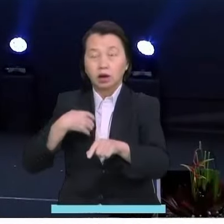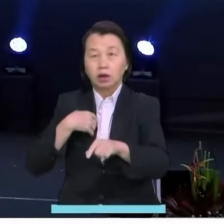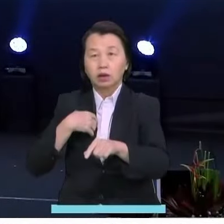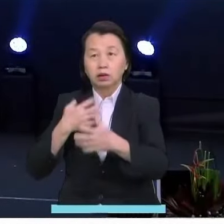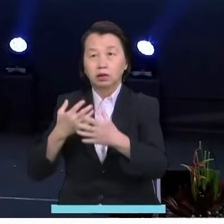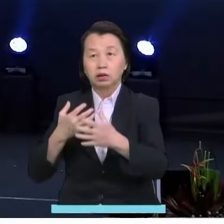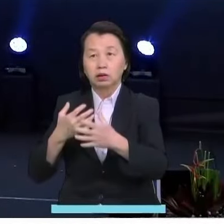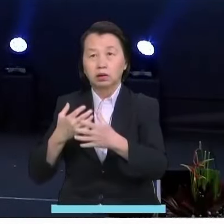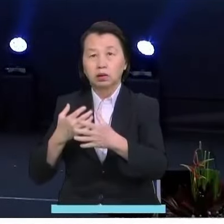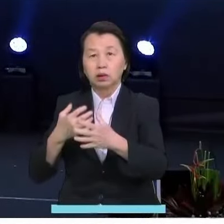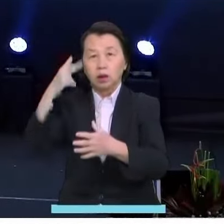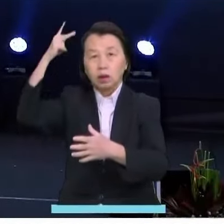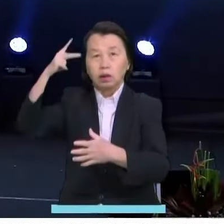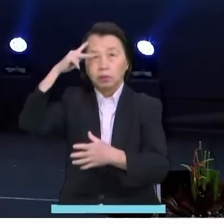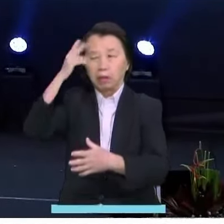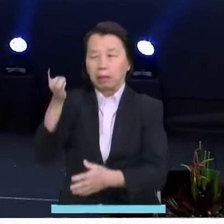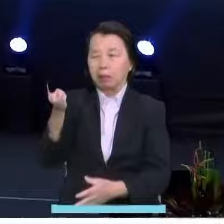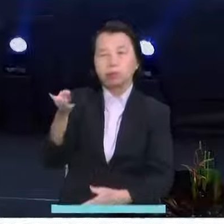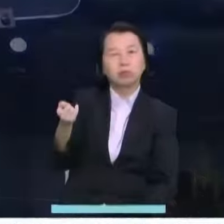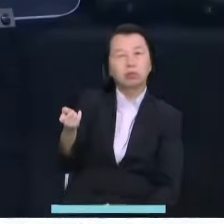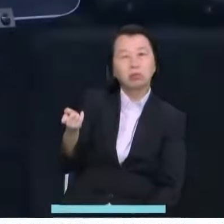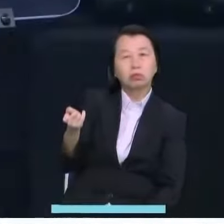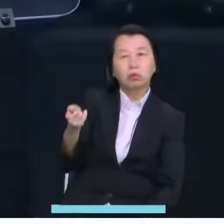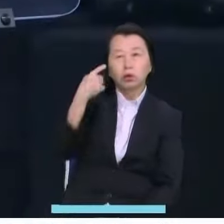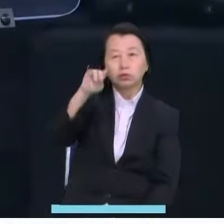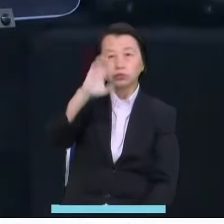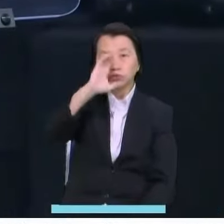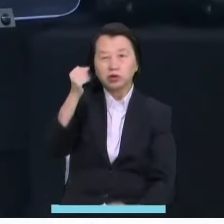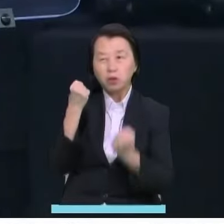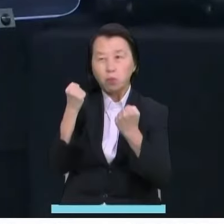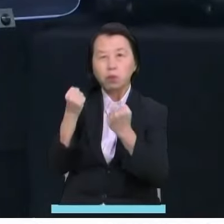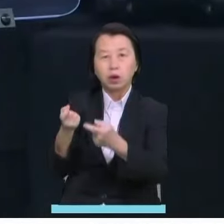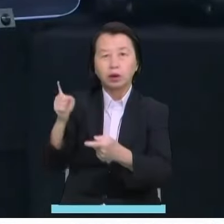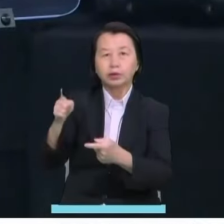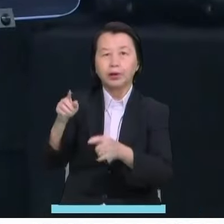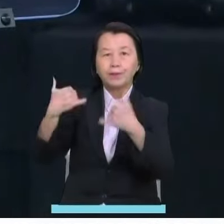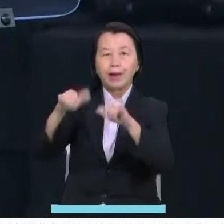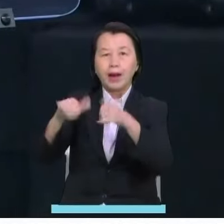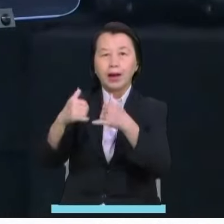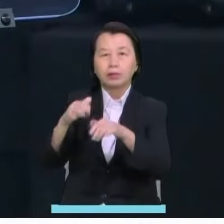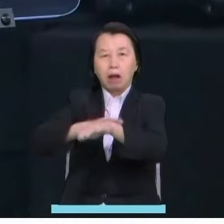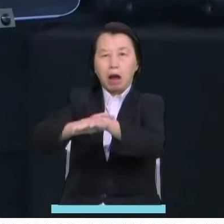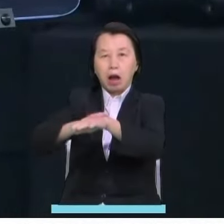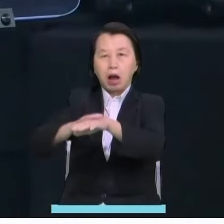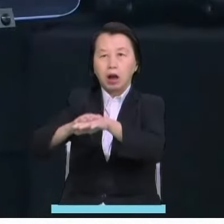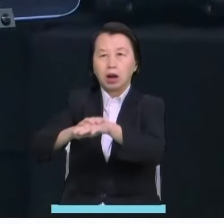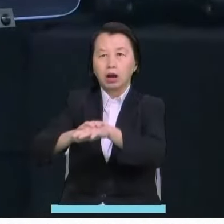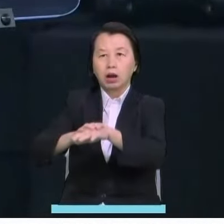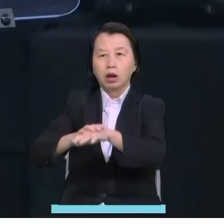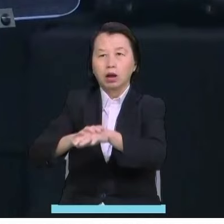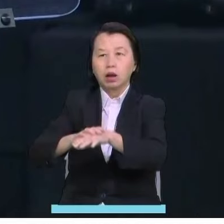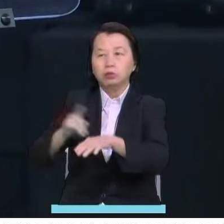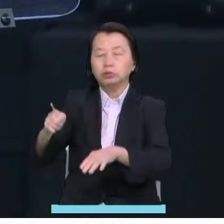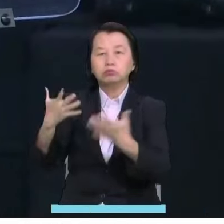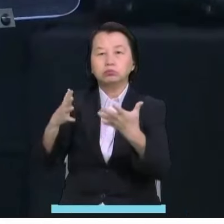timbul politik serpihan untuk mencari kekuatan, dia main sentimen kaum. Kaum aku tidak mendapat